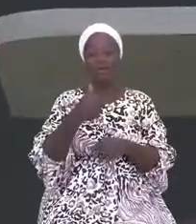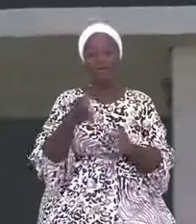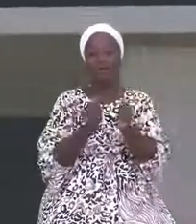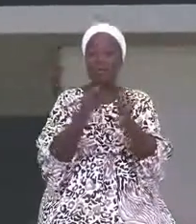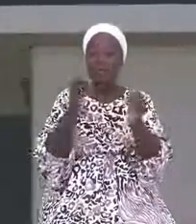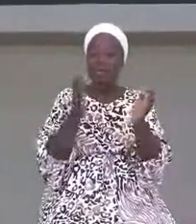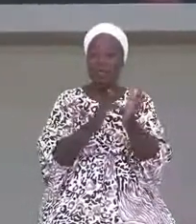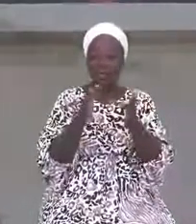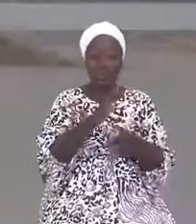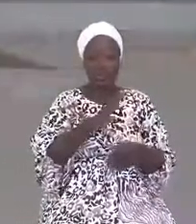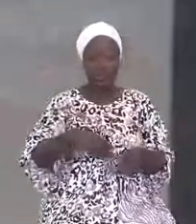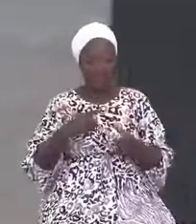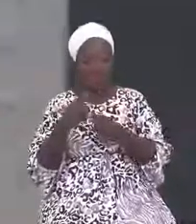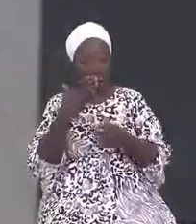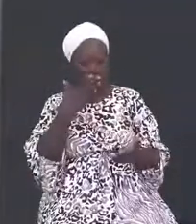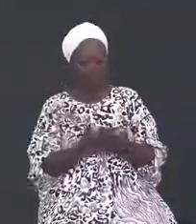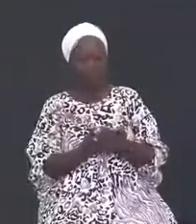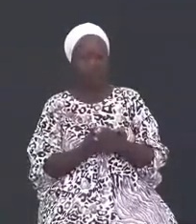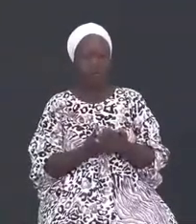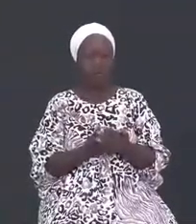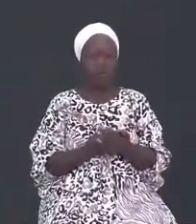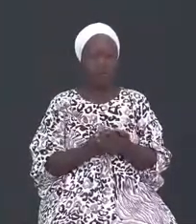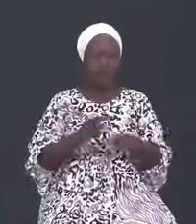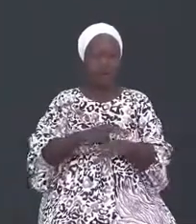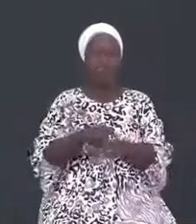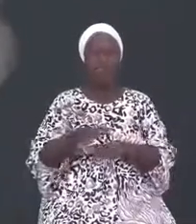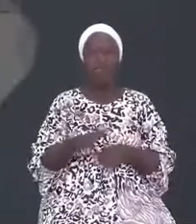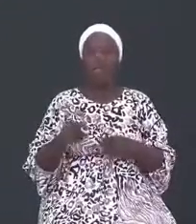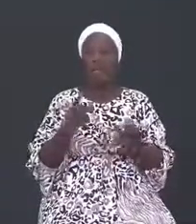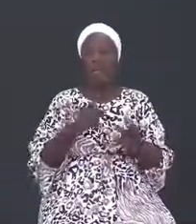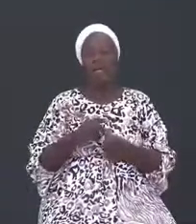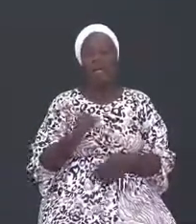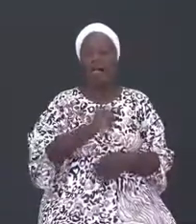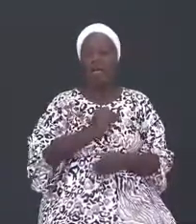dit, bon maître, je veux être bon.